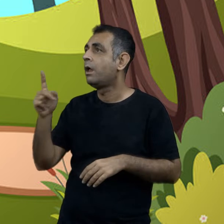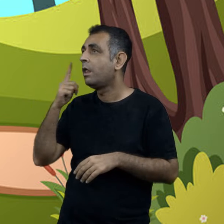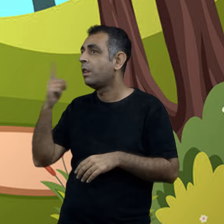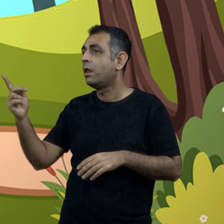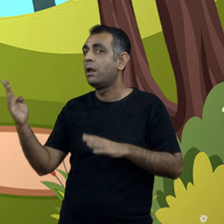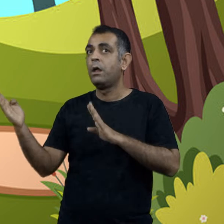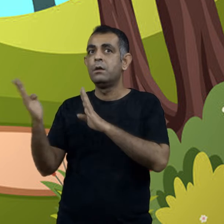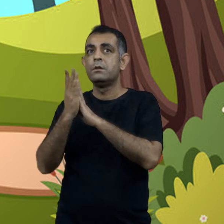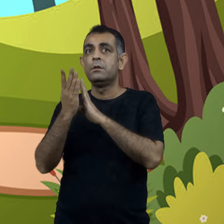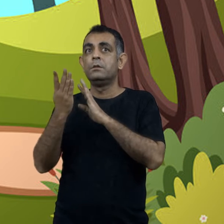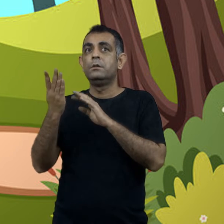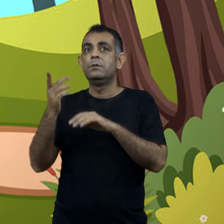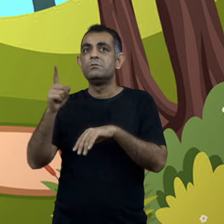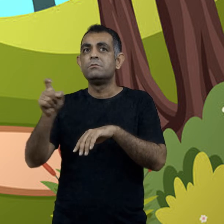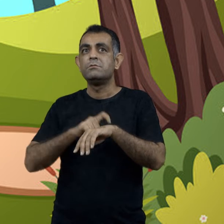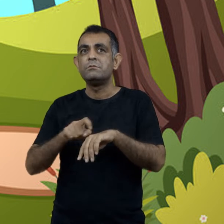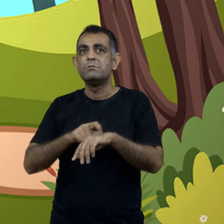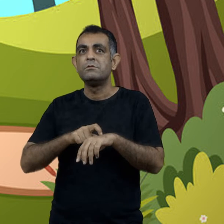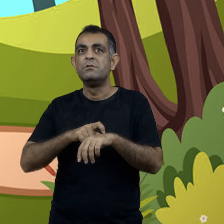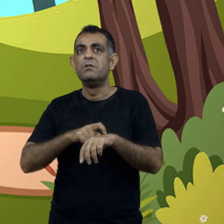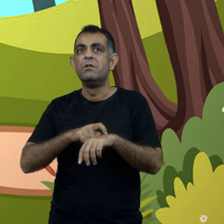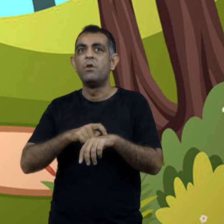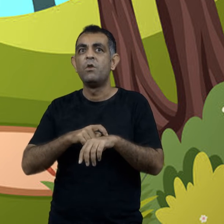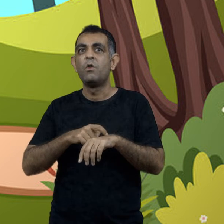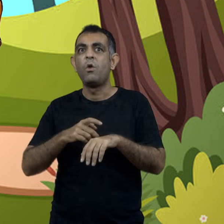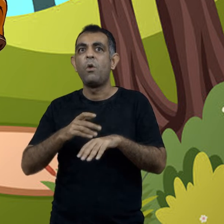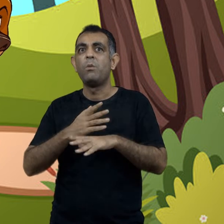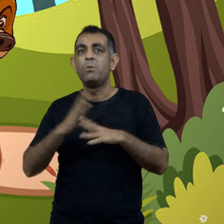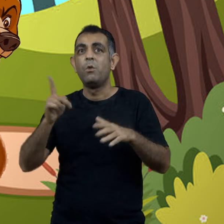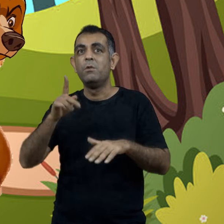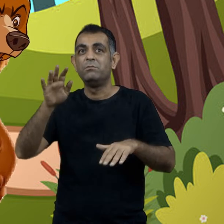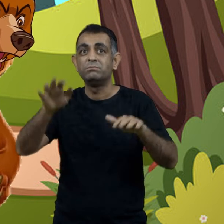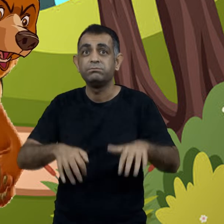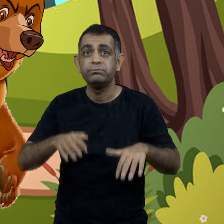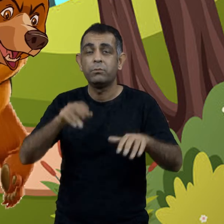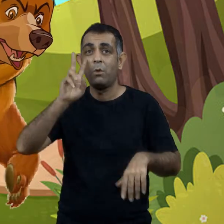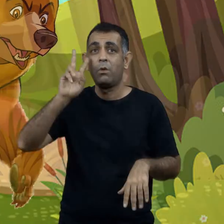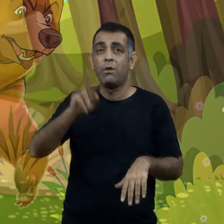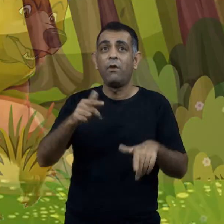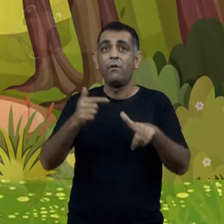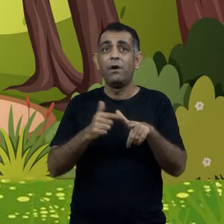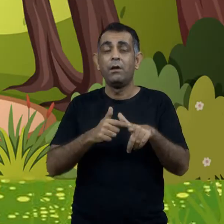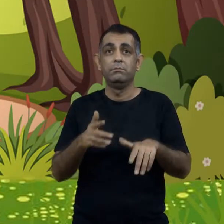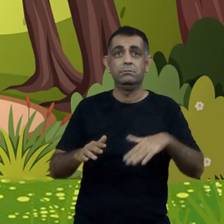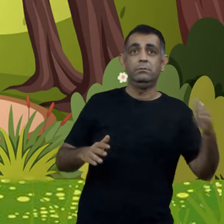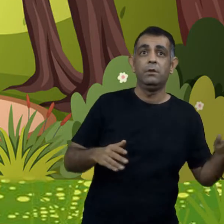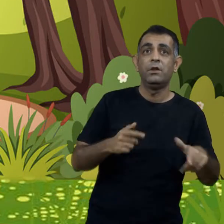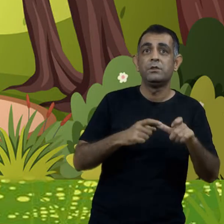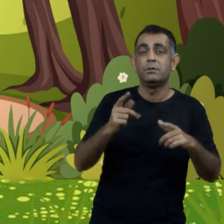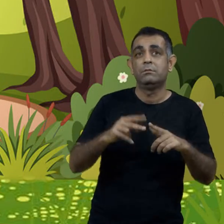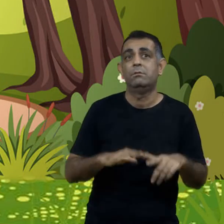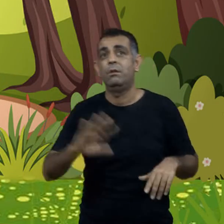Dönüp baktıklarında karşılarında öfkeyle onlara doğru koşan bir koca ayak gördüler. Ferhat bir